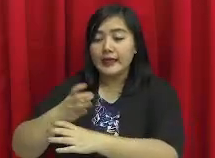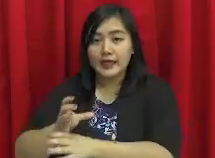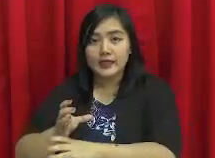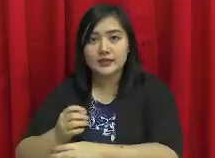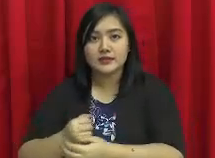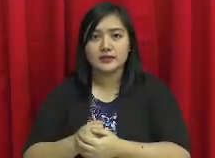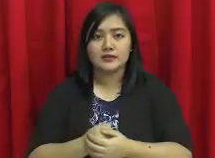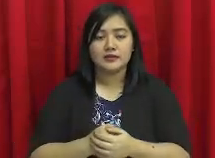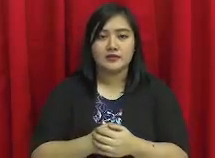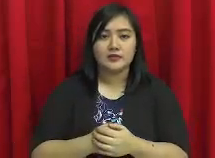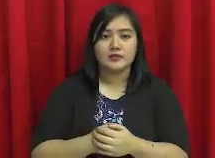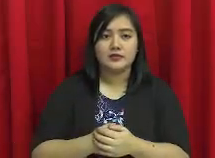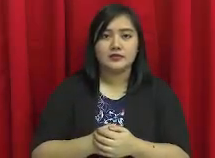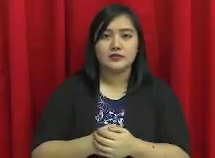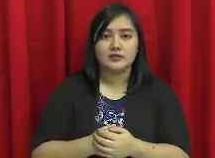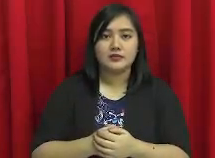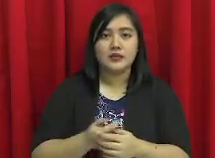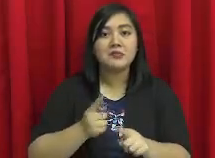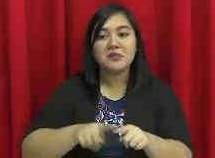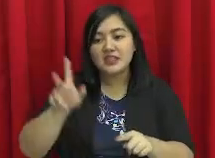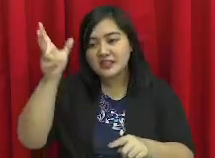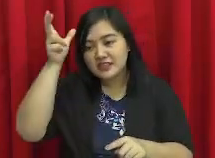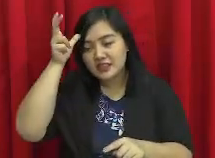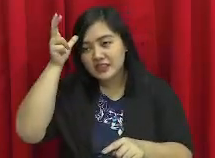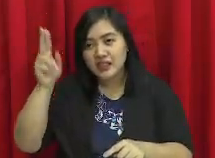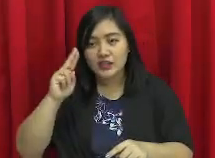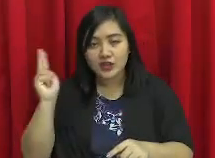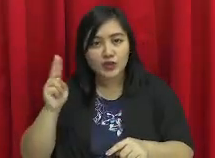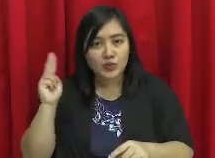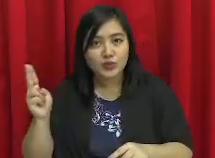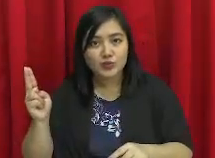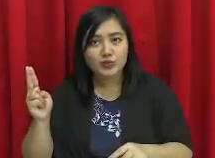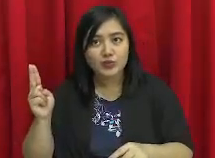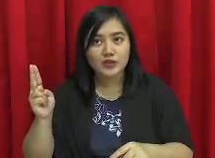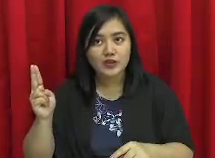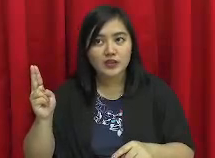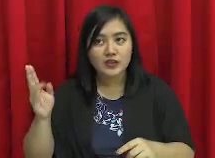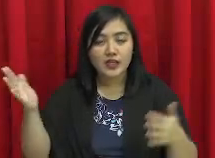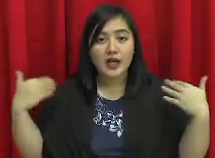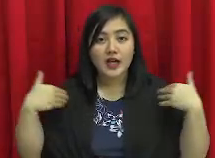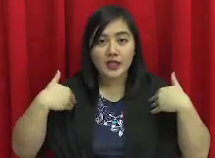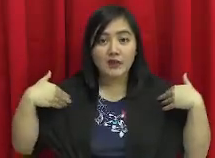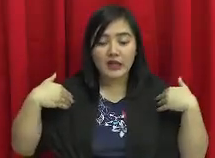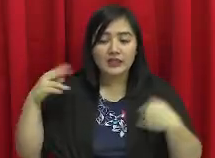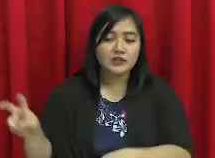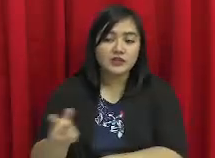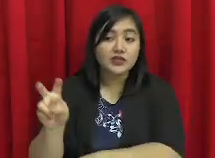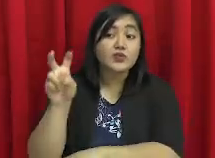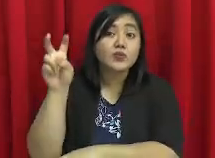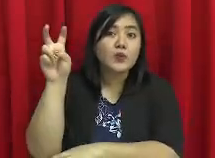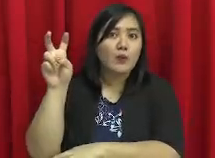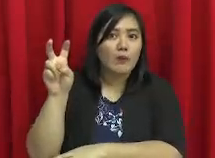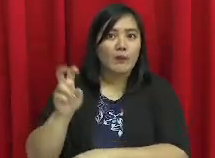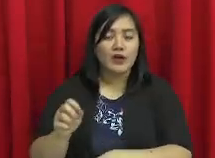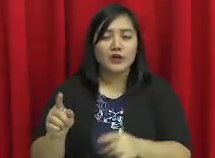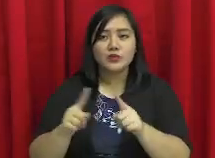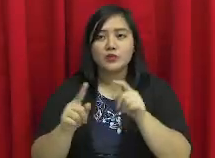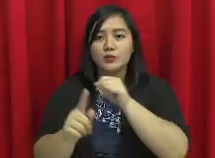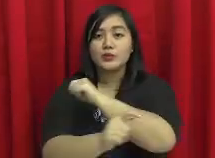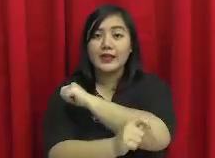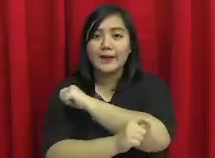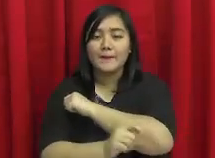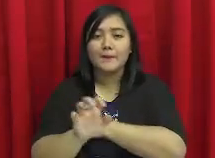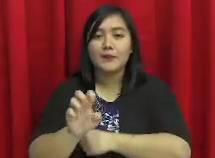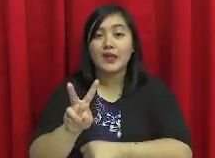Adan. Ginamit ng Diablo, wala si Adan, hindi binantayan yung asawa, na natukso ngayon yung asawa. Mm-hmm. Anong sinasabi ko, mga